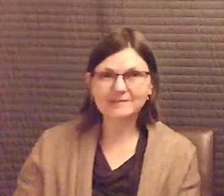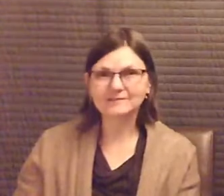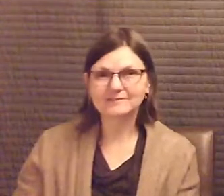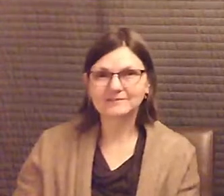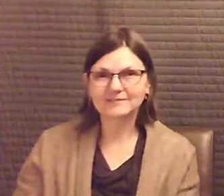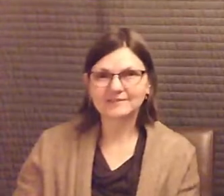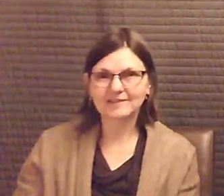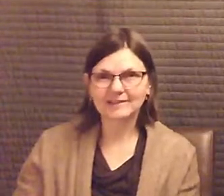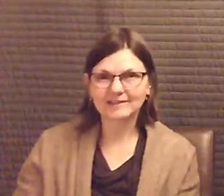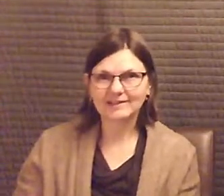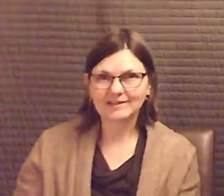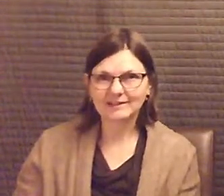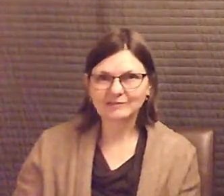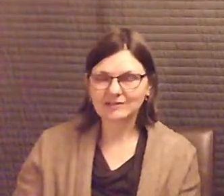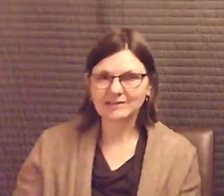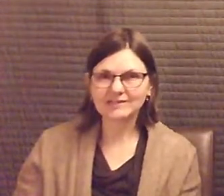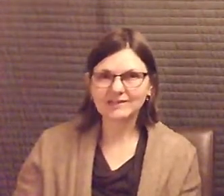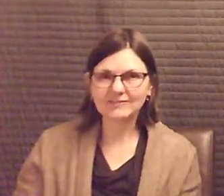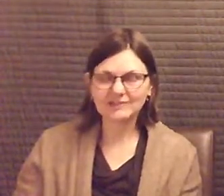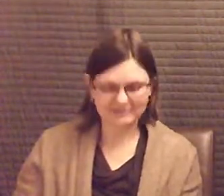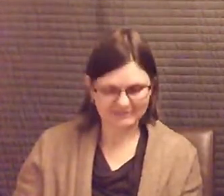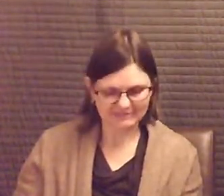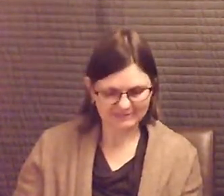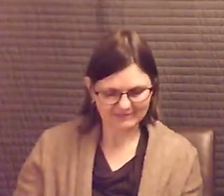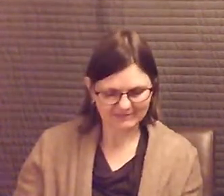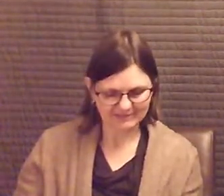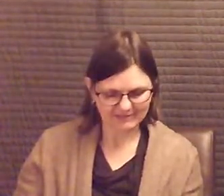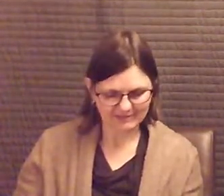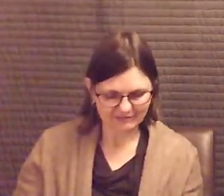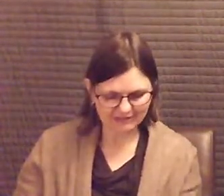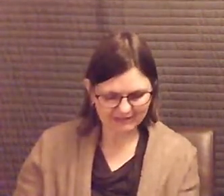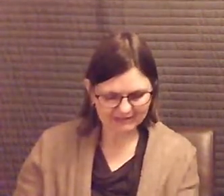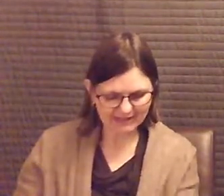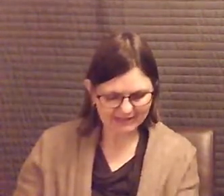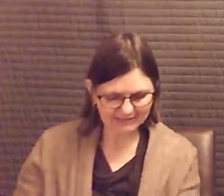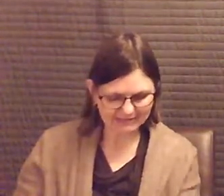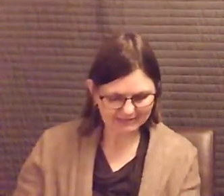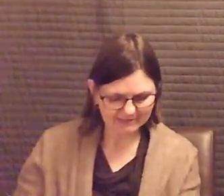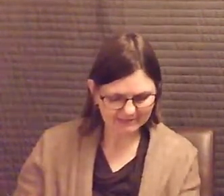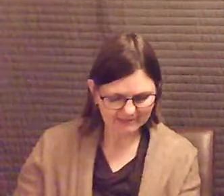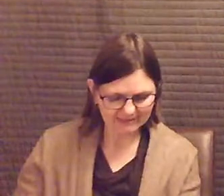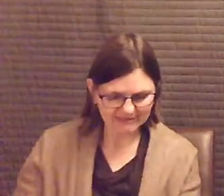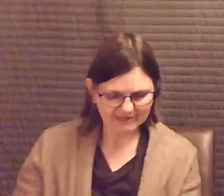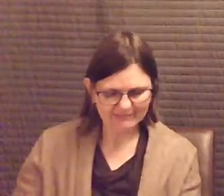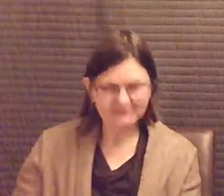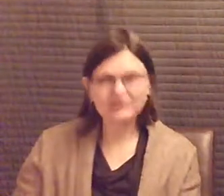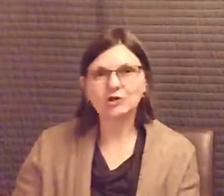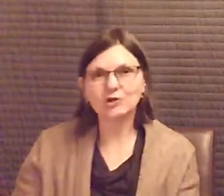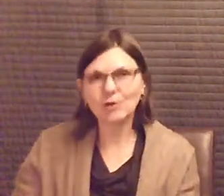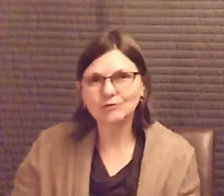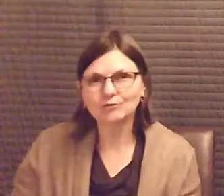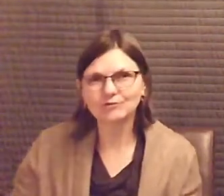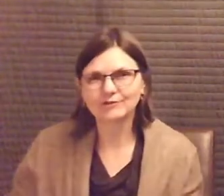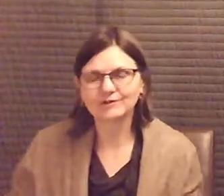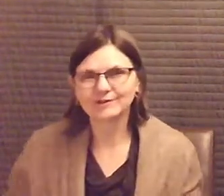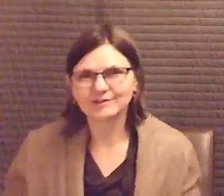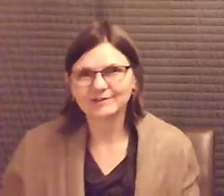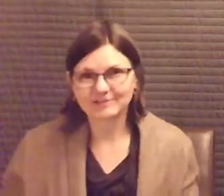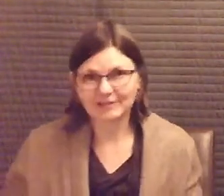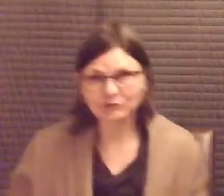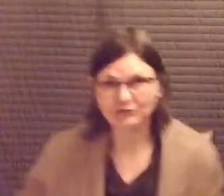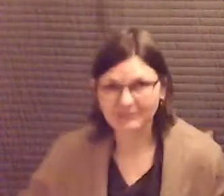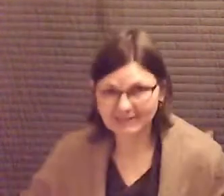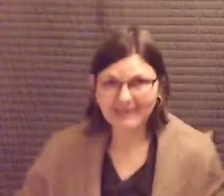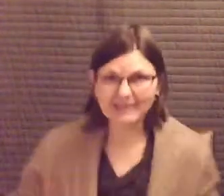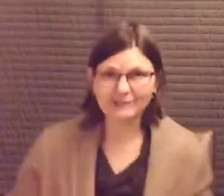gepreekt in zat er ook een trucje verschillende landen een sjabloon church er verschillende kerken corsa publiek dat ik geloofde god ik